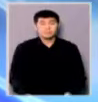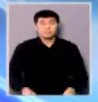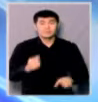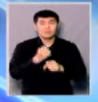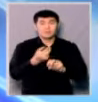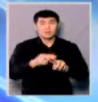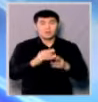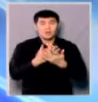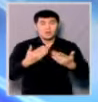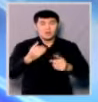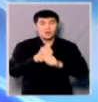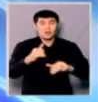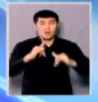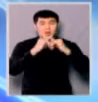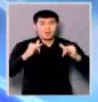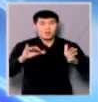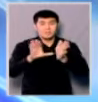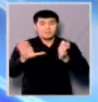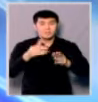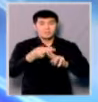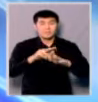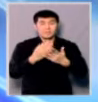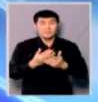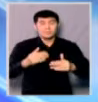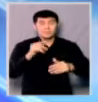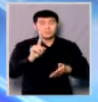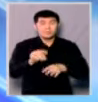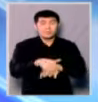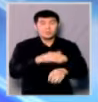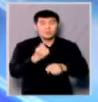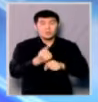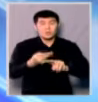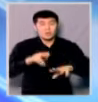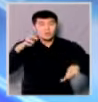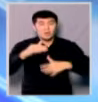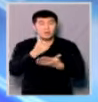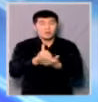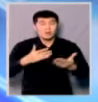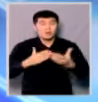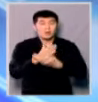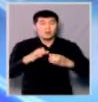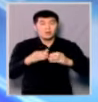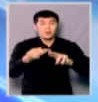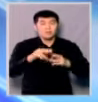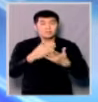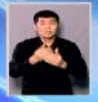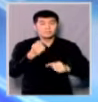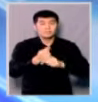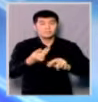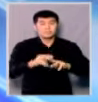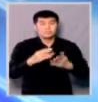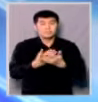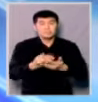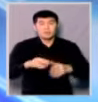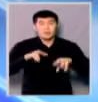разработать национальный проект развития электроэнергетической отрасли и долгосрочную государственную политику. В сфере тарифообразования